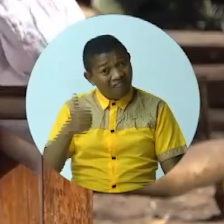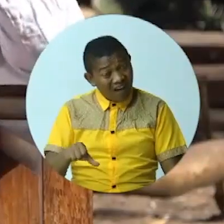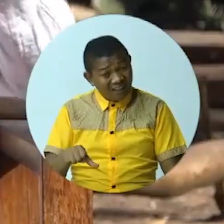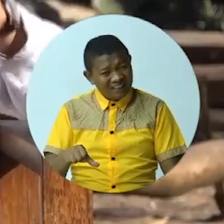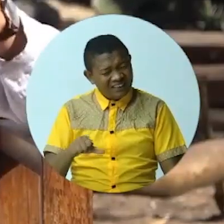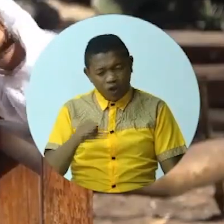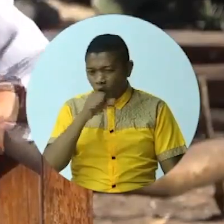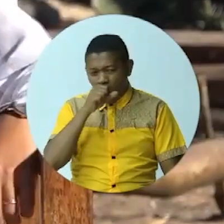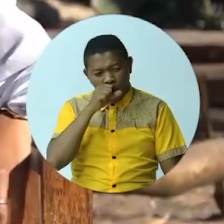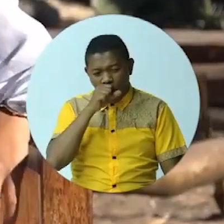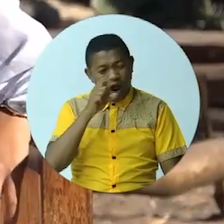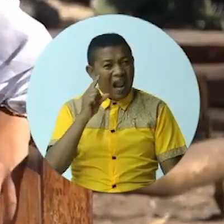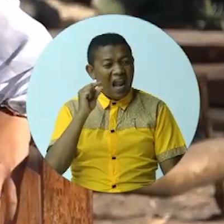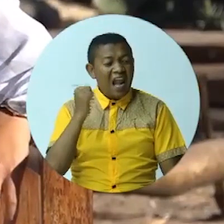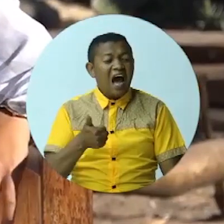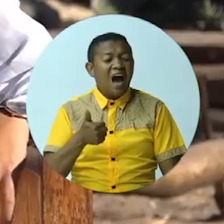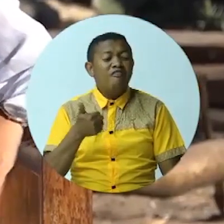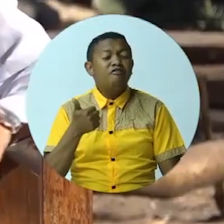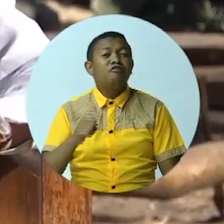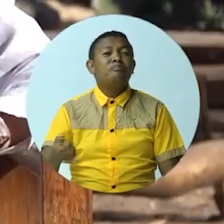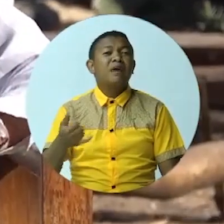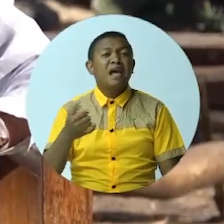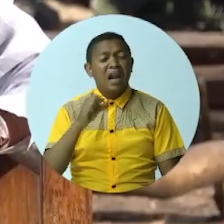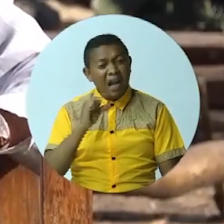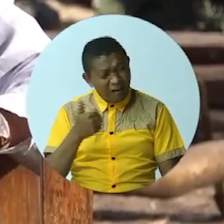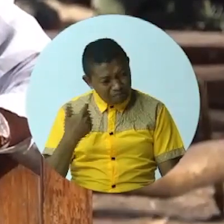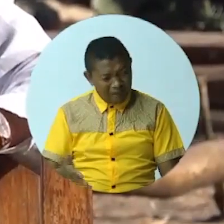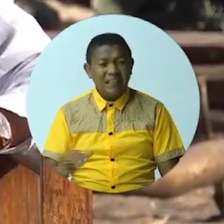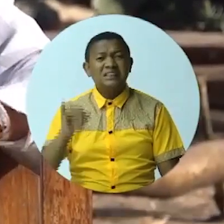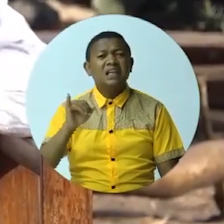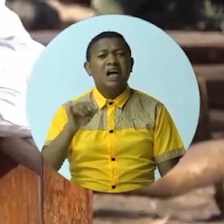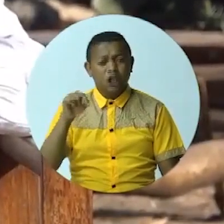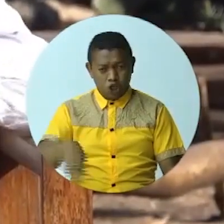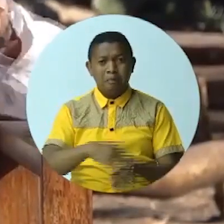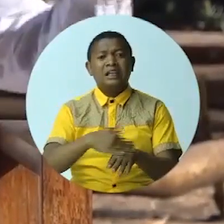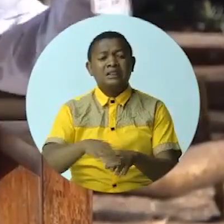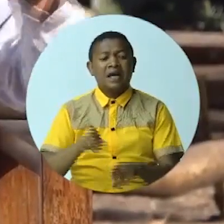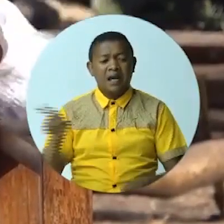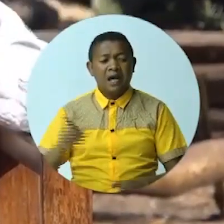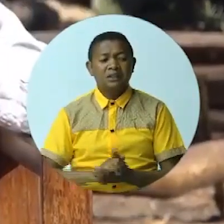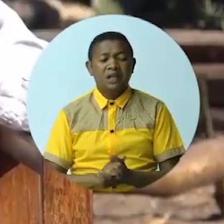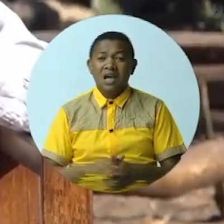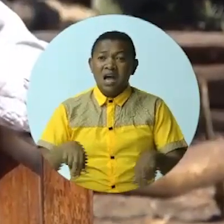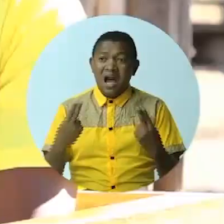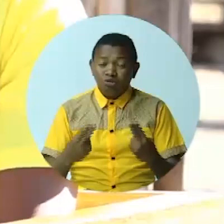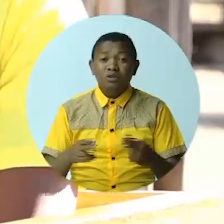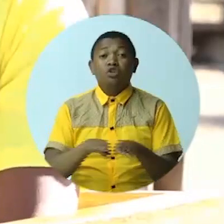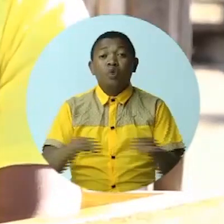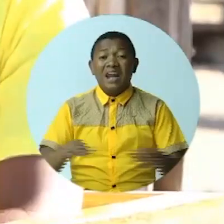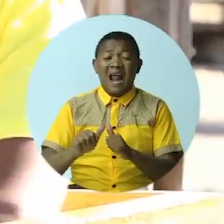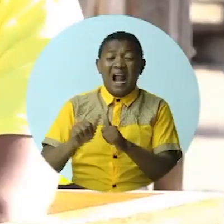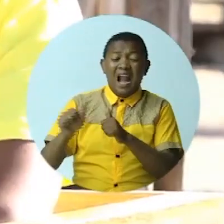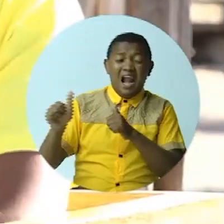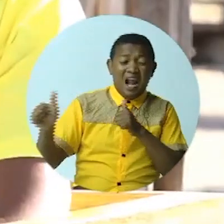rehetrarehetra ilaina atiatsimo a dia anisan'ny lafo indrindra ihany koa satria sady alavitra